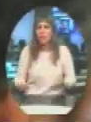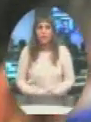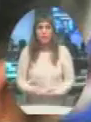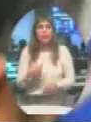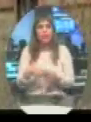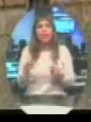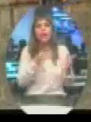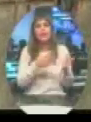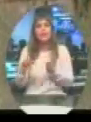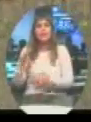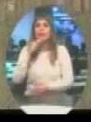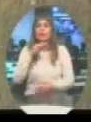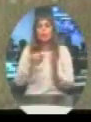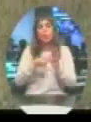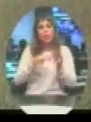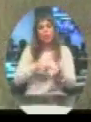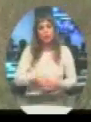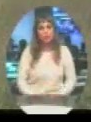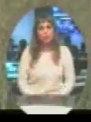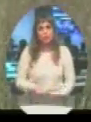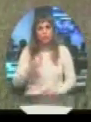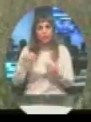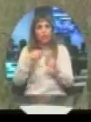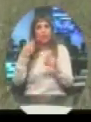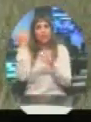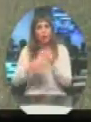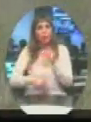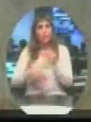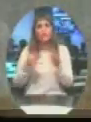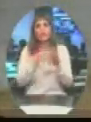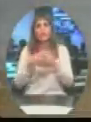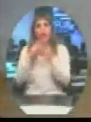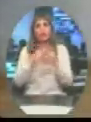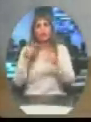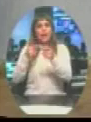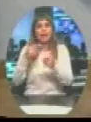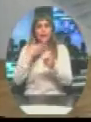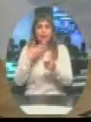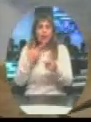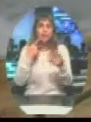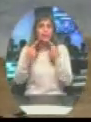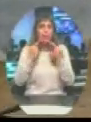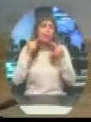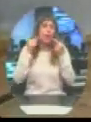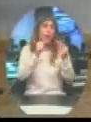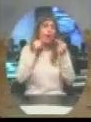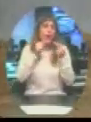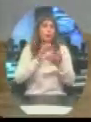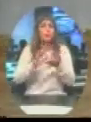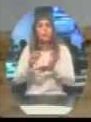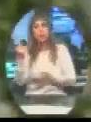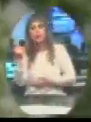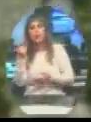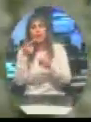עדיפות פוליטי. בשנה וחצי האחרונות ניהלה התאחדות חקלאי ישראל מסע ומתן עם משרדי האוצר והחקלאות